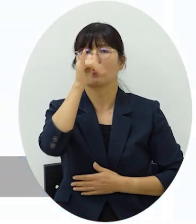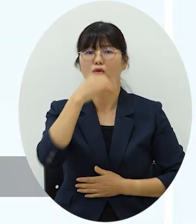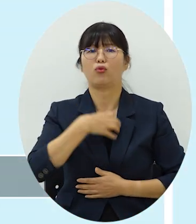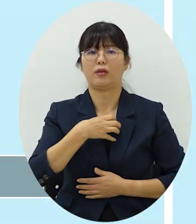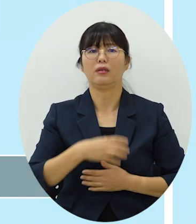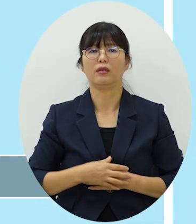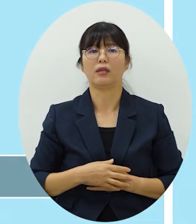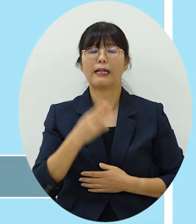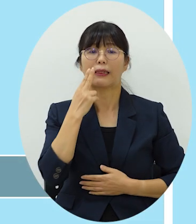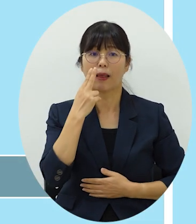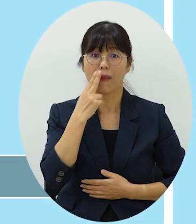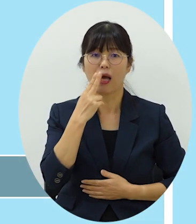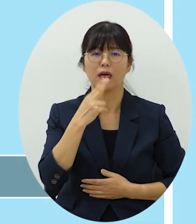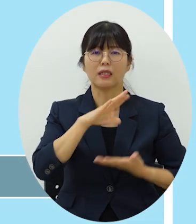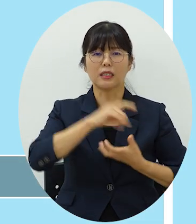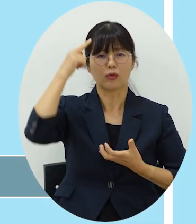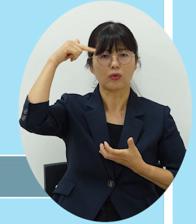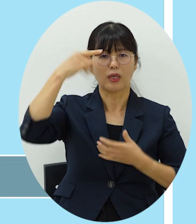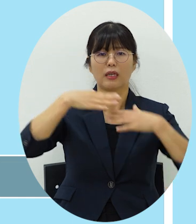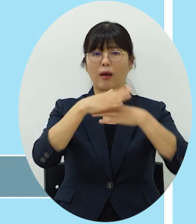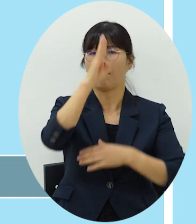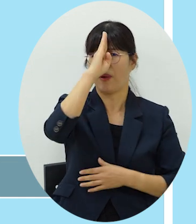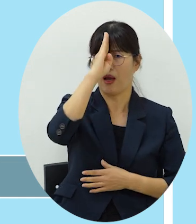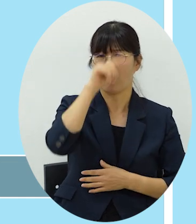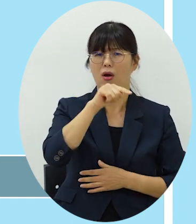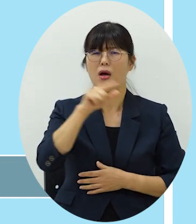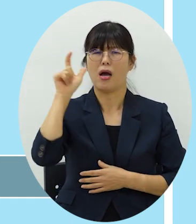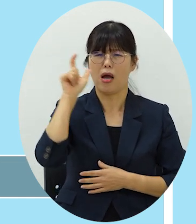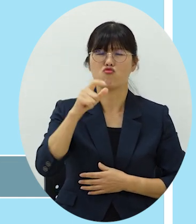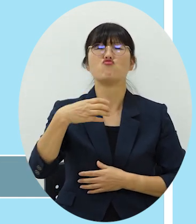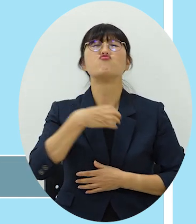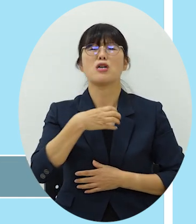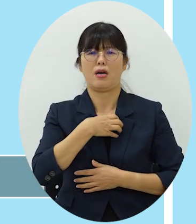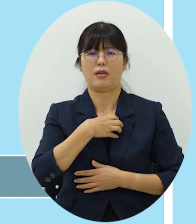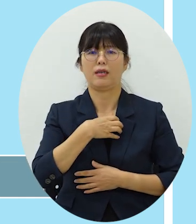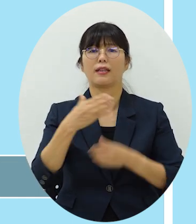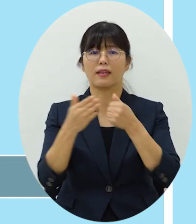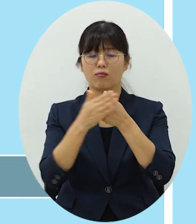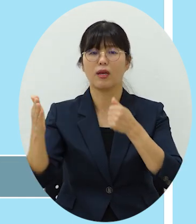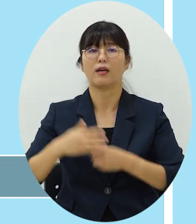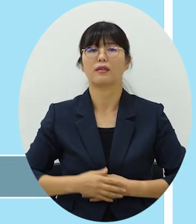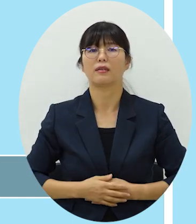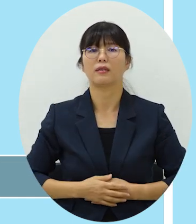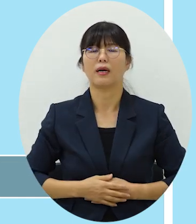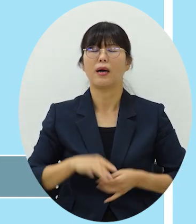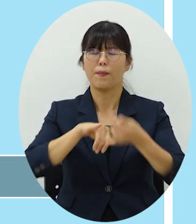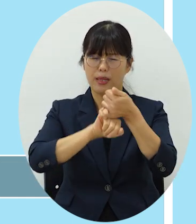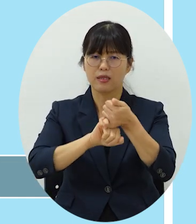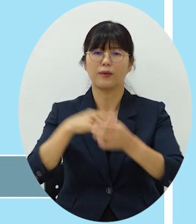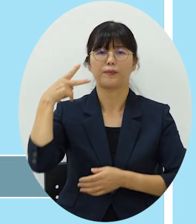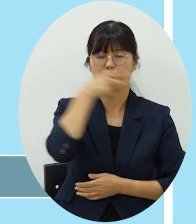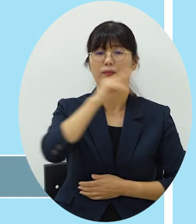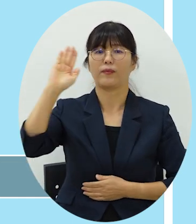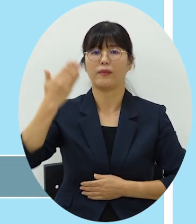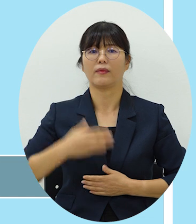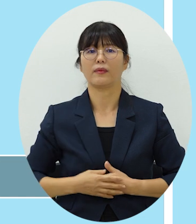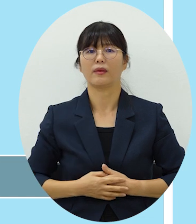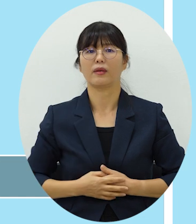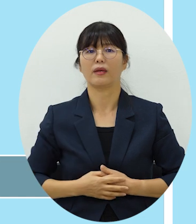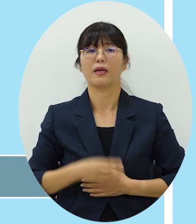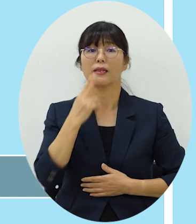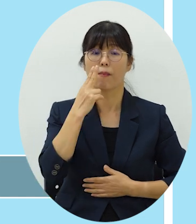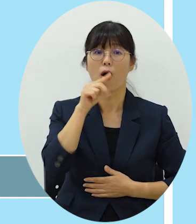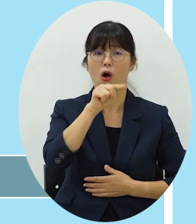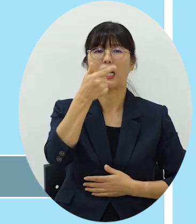있습니다. 담배는 심뇌혈관 질환의 강력한 위험 요인이므로 반드시 끊어야 합니다.